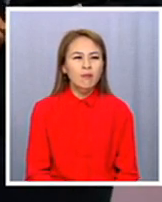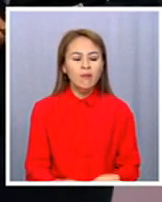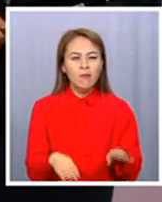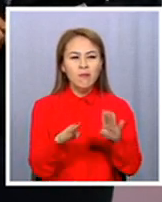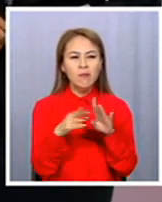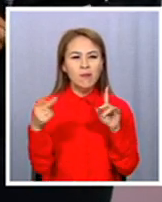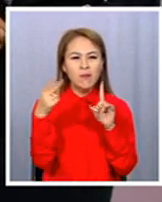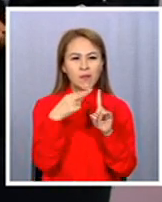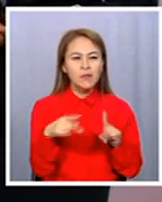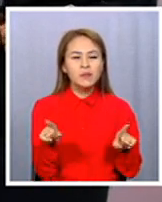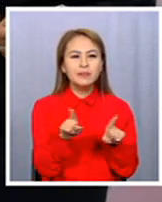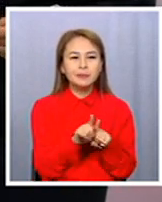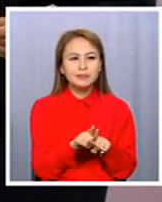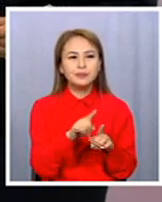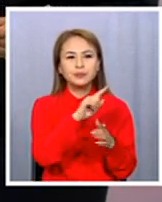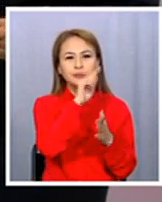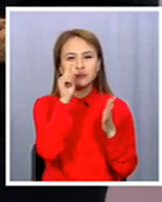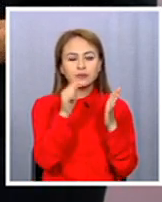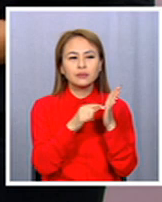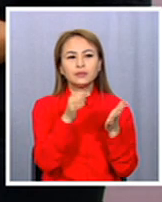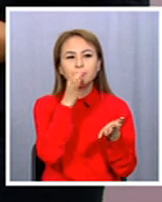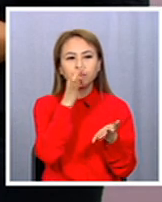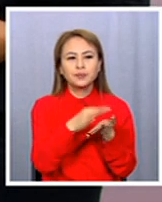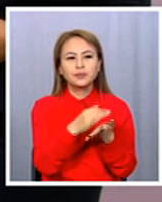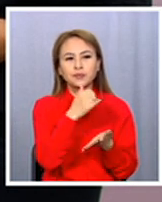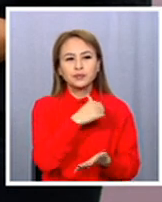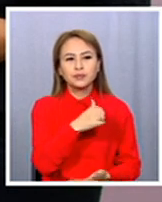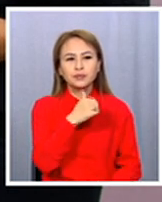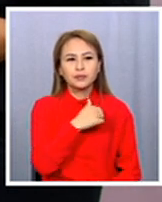бойынша сұрақтарға жауап беріп көрейік.